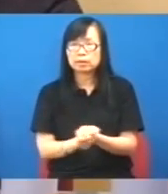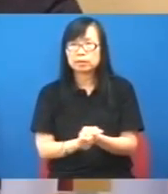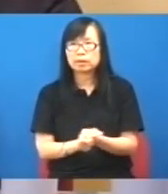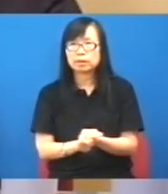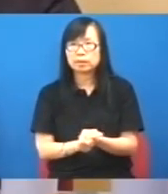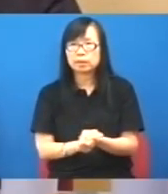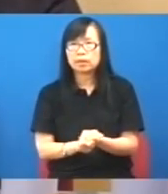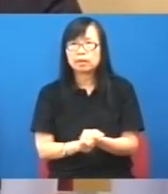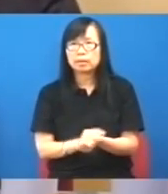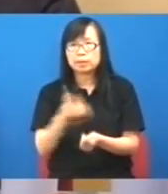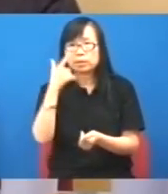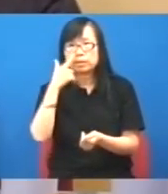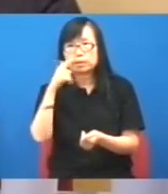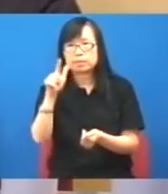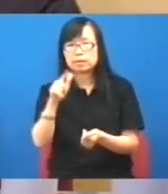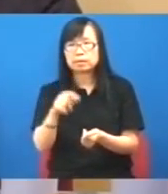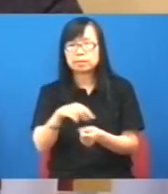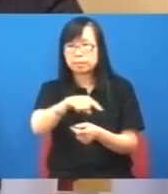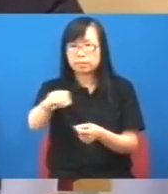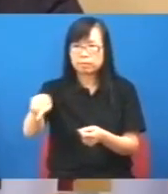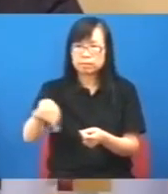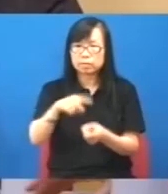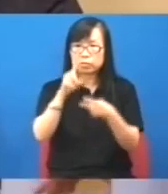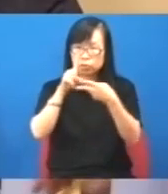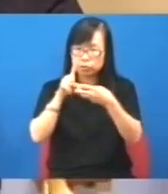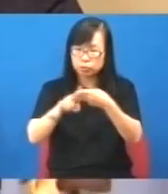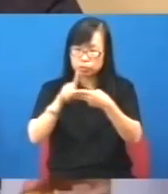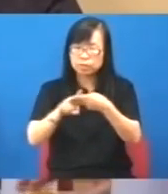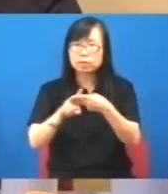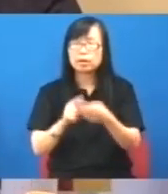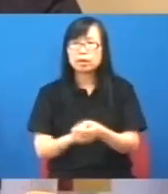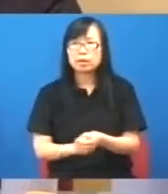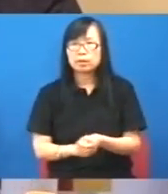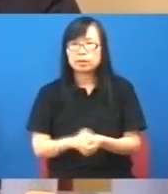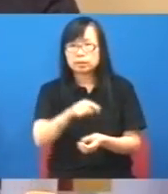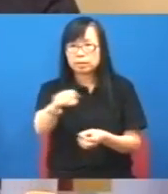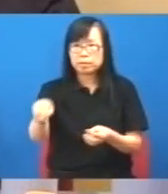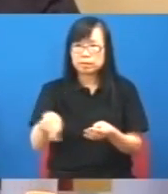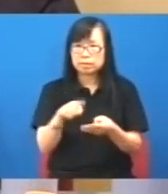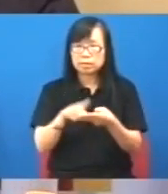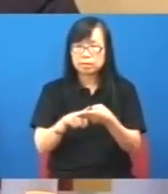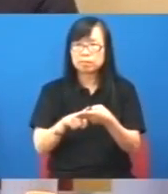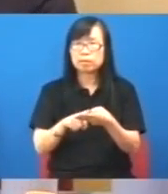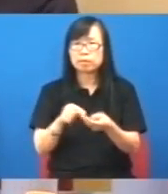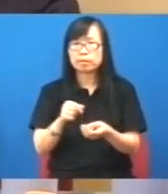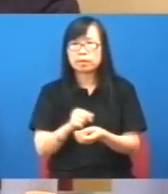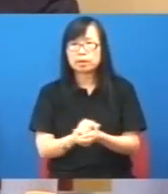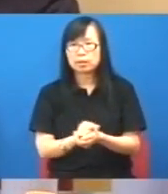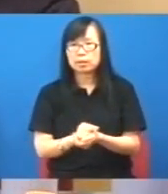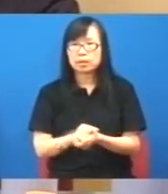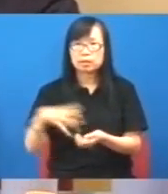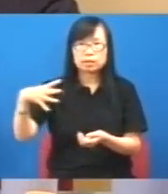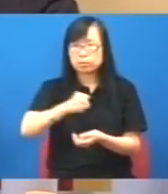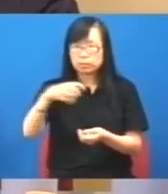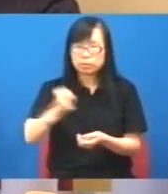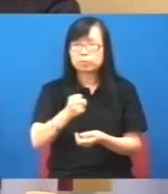你俾新殖民地主義一種沒有帝國沒有殖民地總督嘅殖民地。新殖